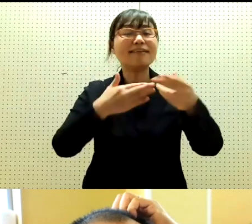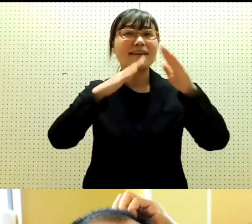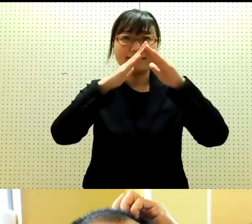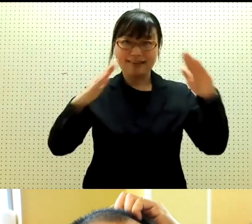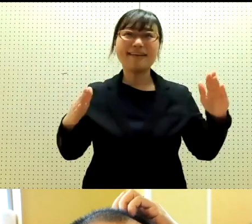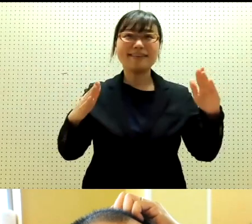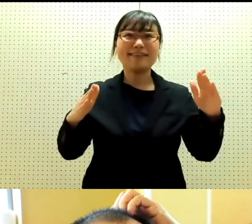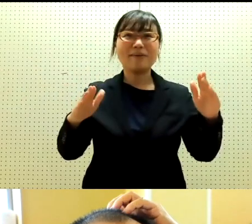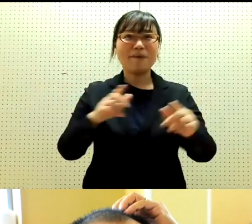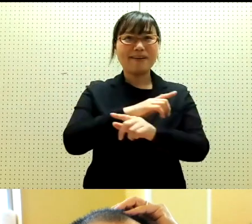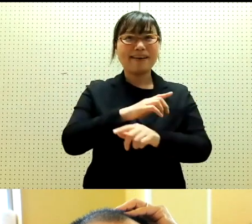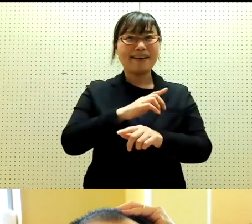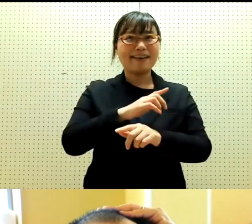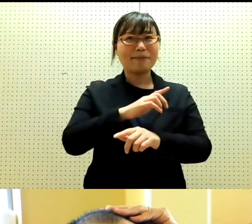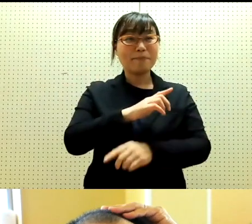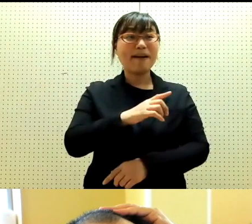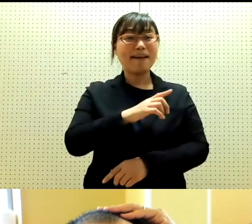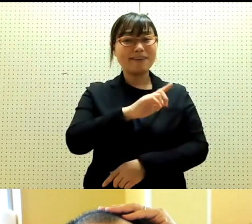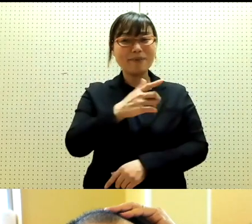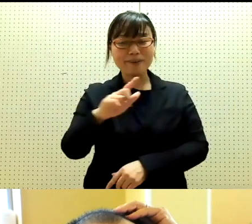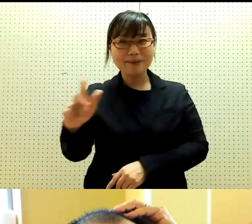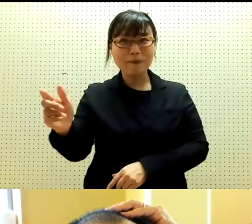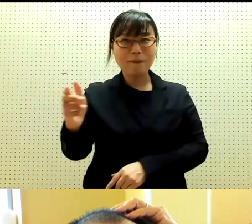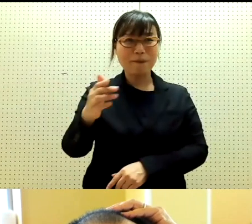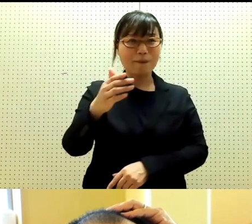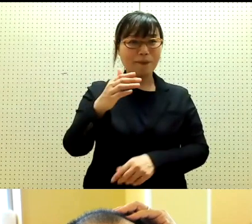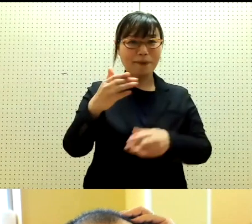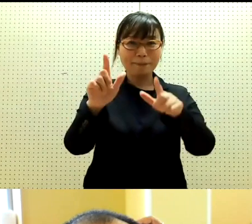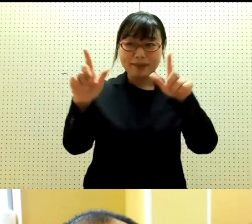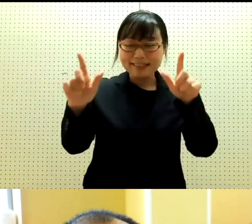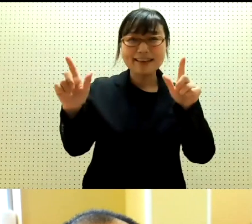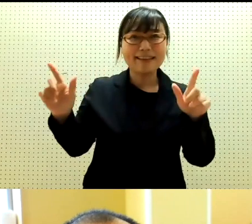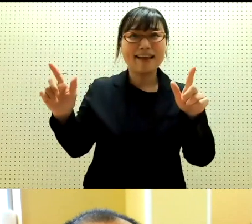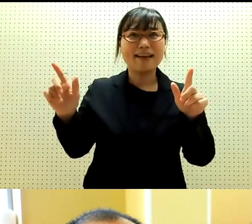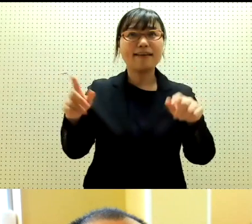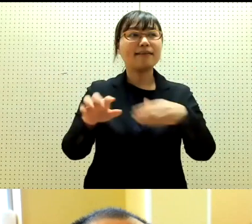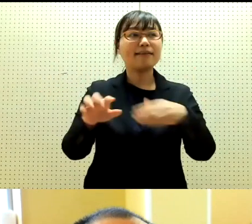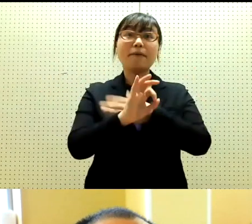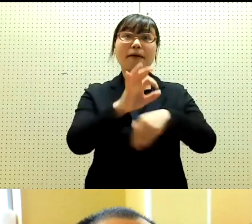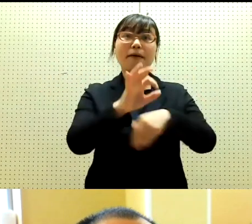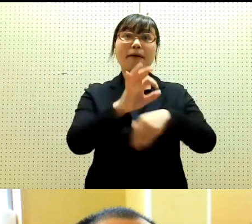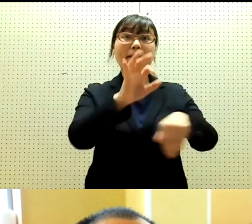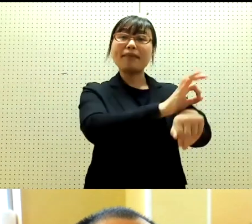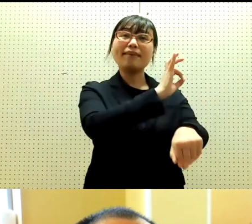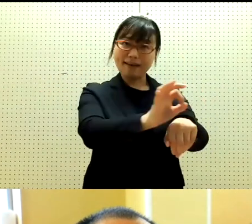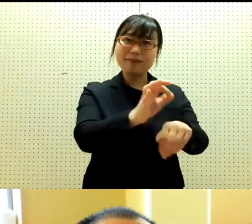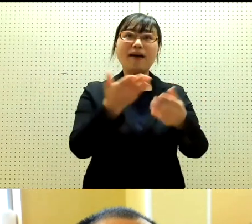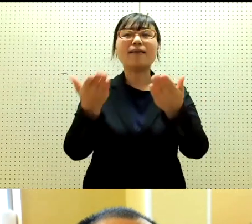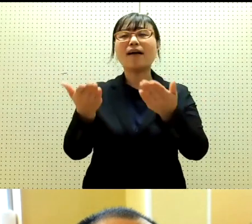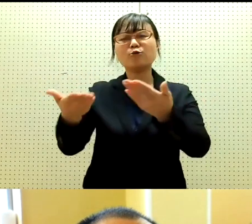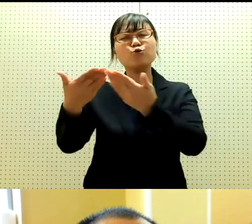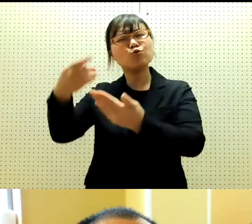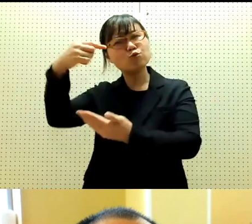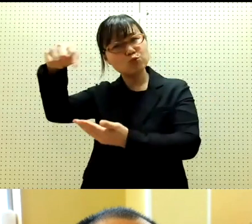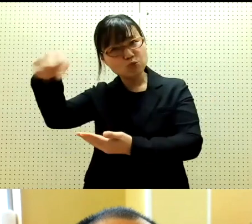ういろいろ見えてきましたってことですね。で、これがメディアですとか、あるいは学習塾だったりとか、